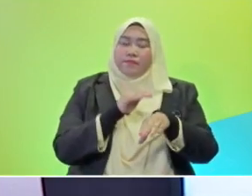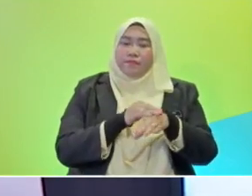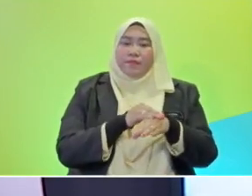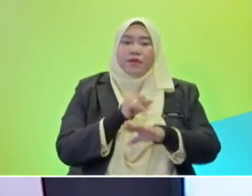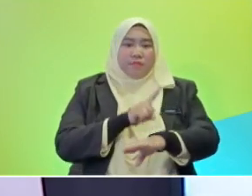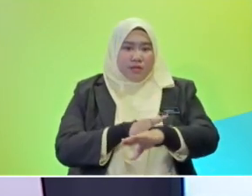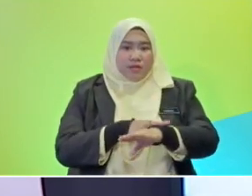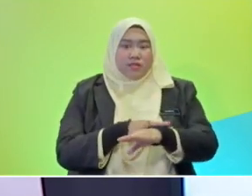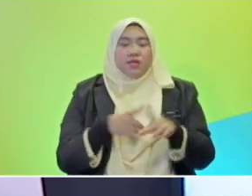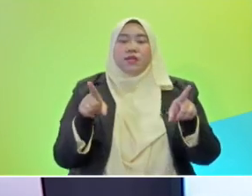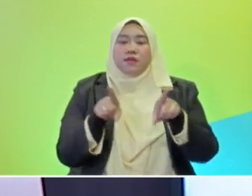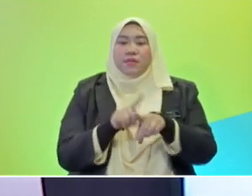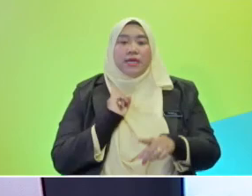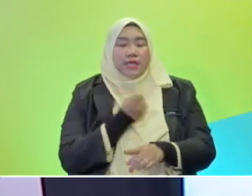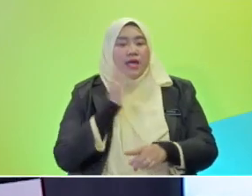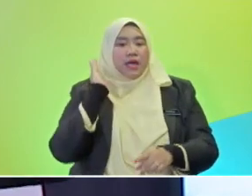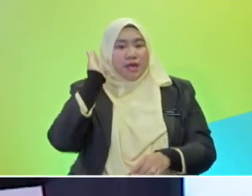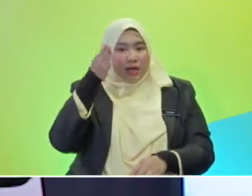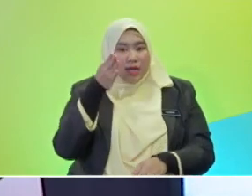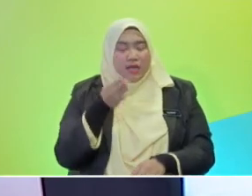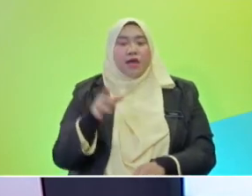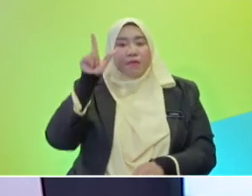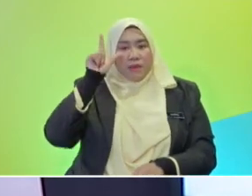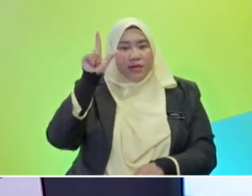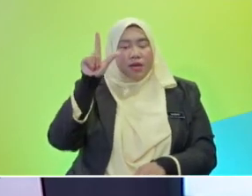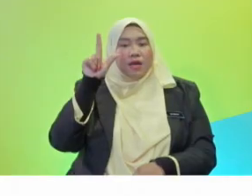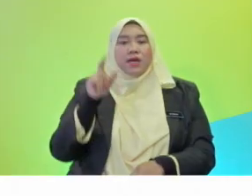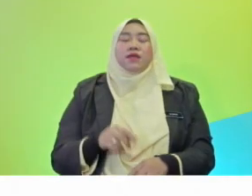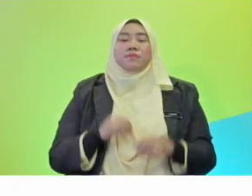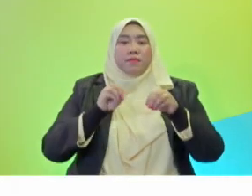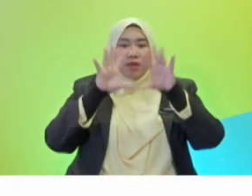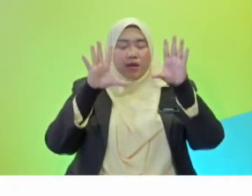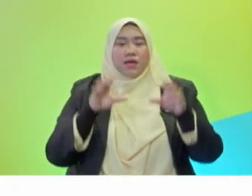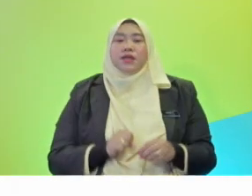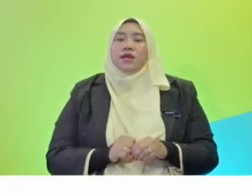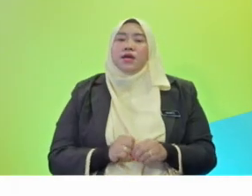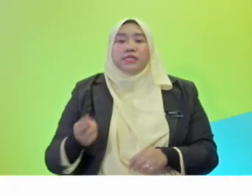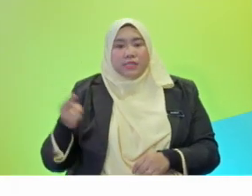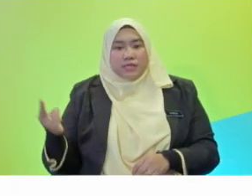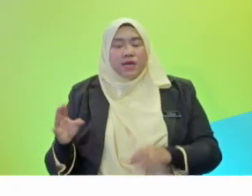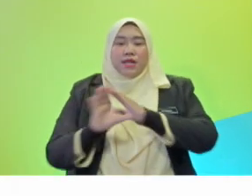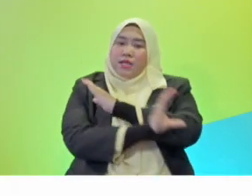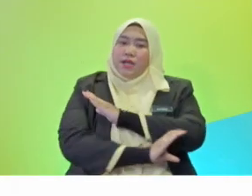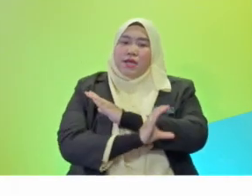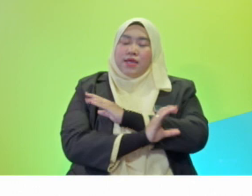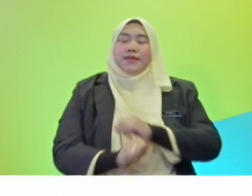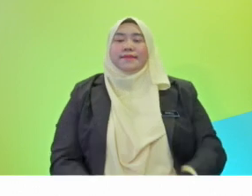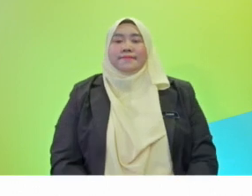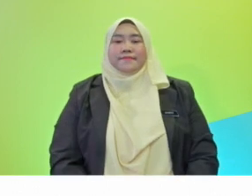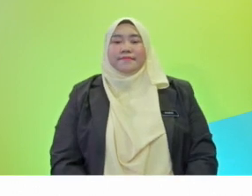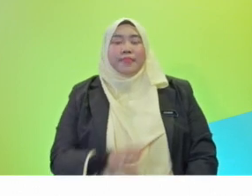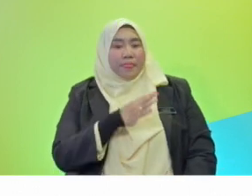akan melihat perkembangan sejarah tanah air dan memiliki kesadaran sejarah dan yang paling